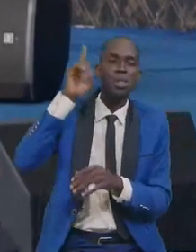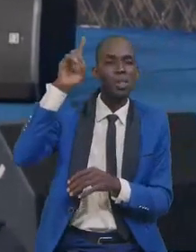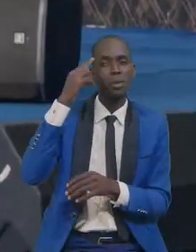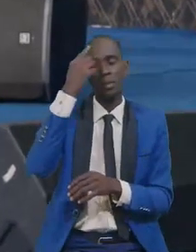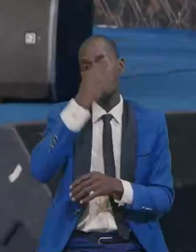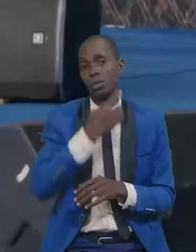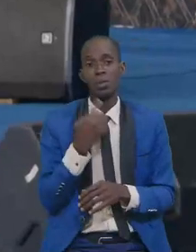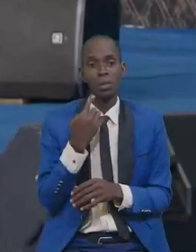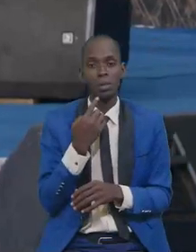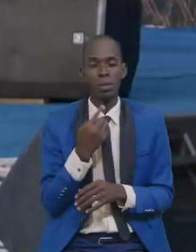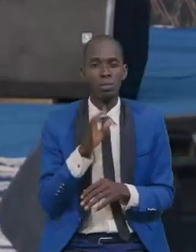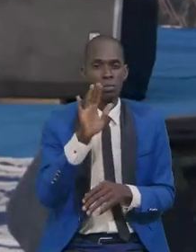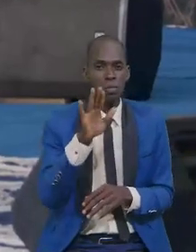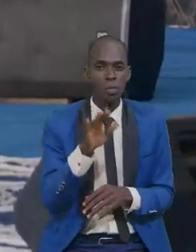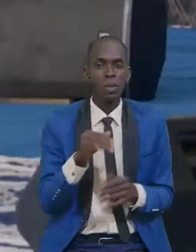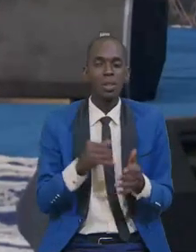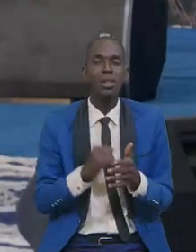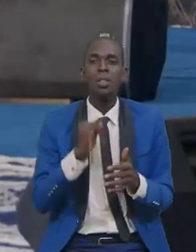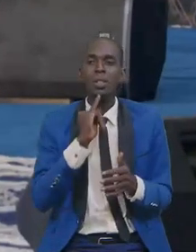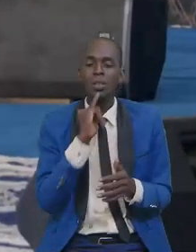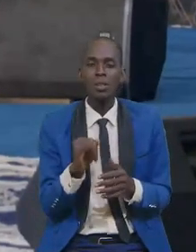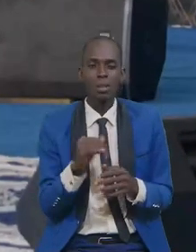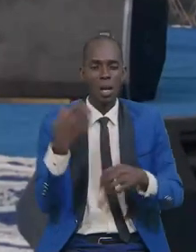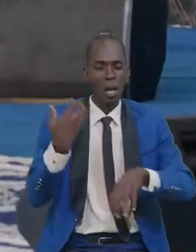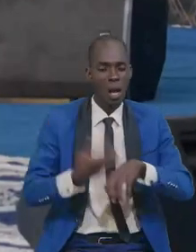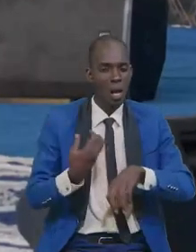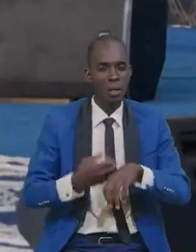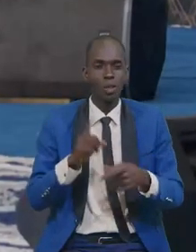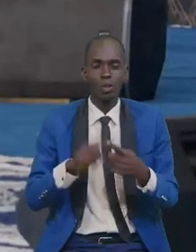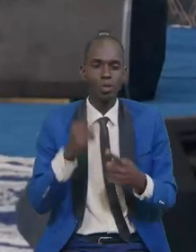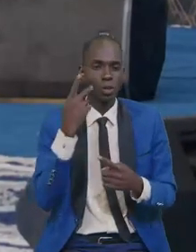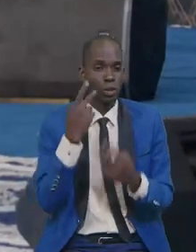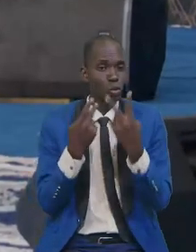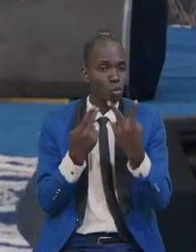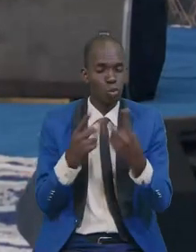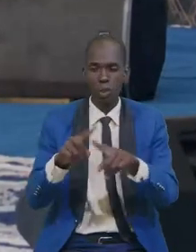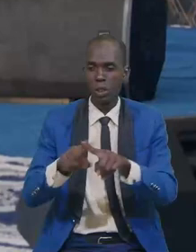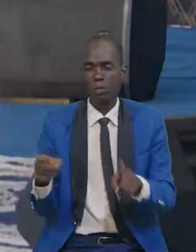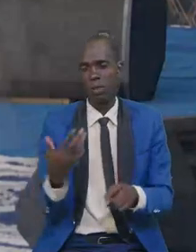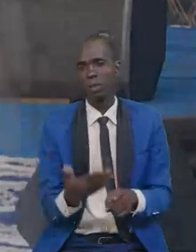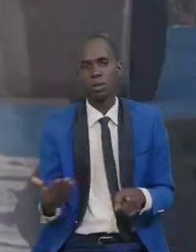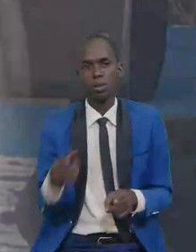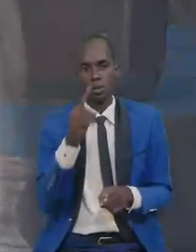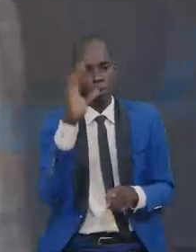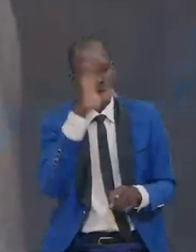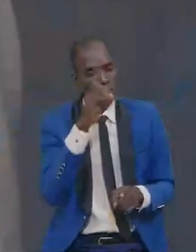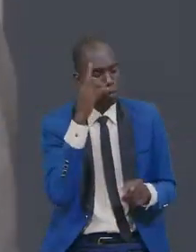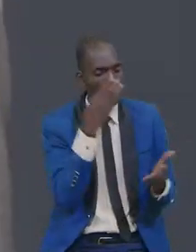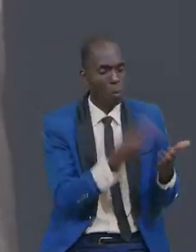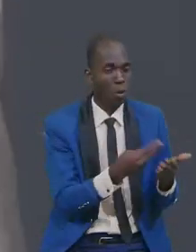C'est difficile de chercher deux choses conflictuelles au même moment. Si nous cherchons